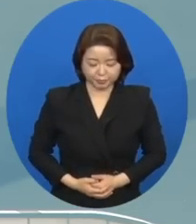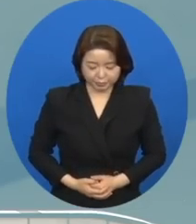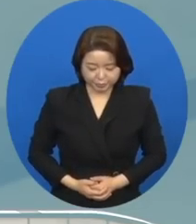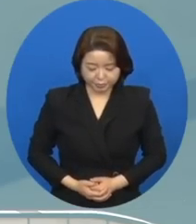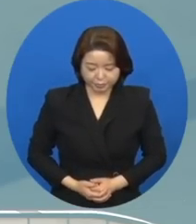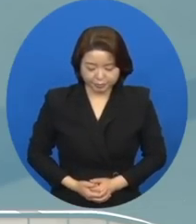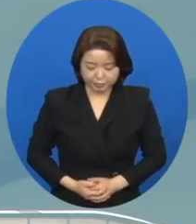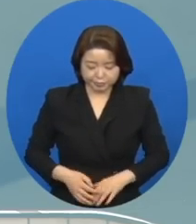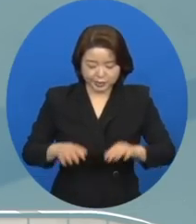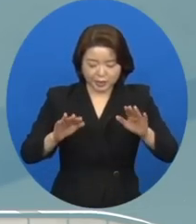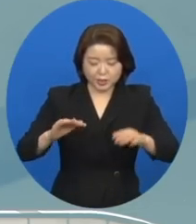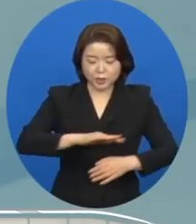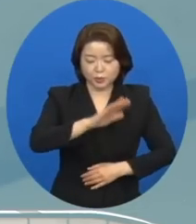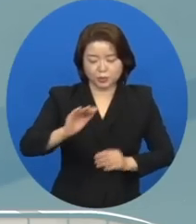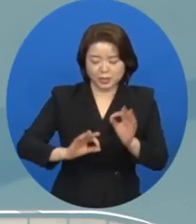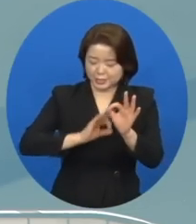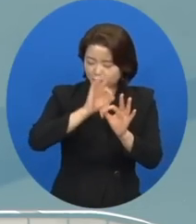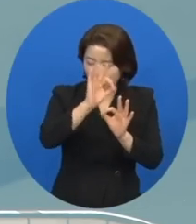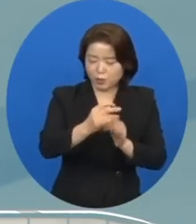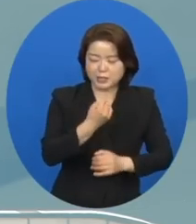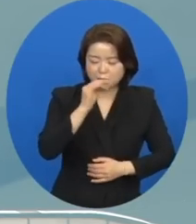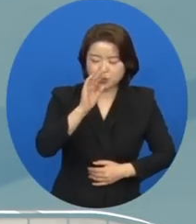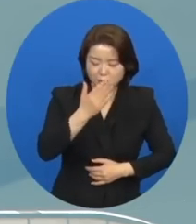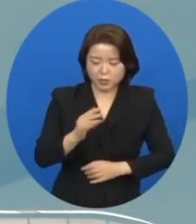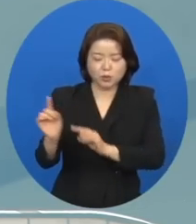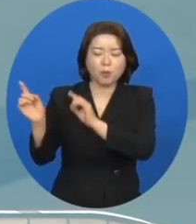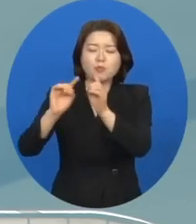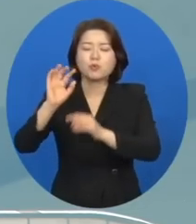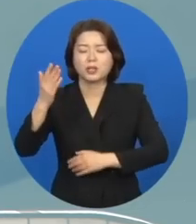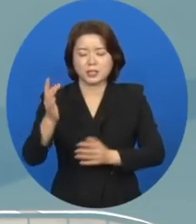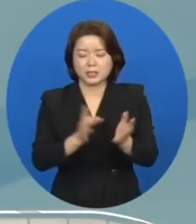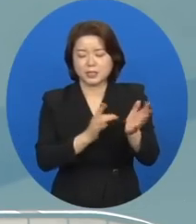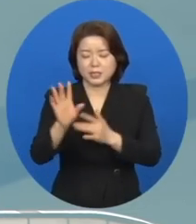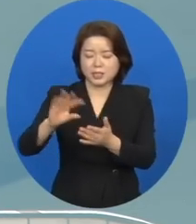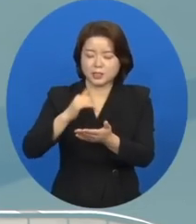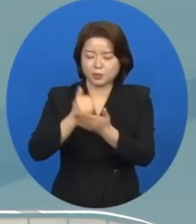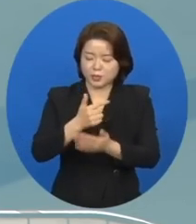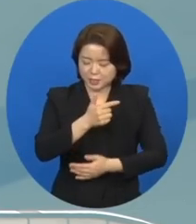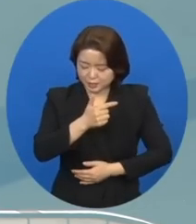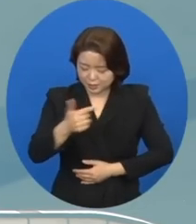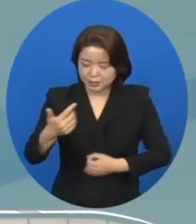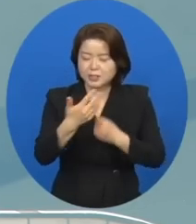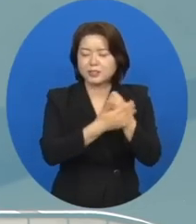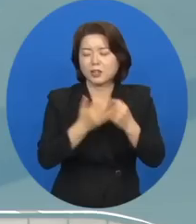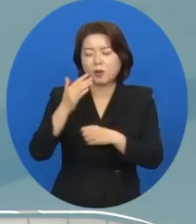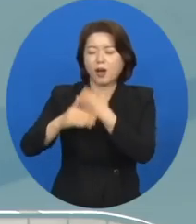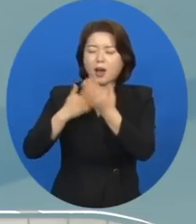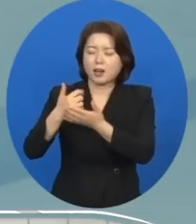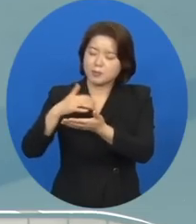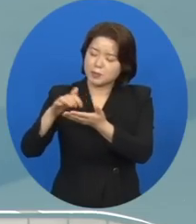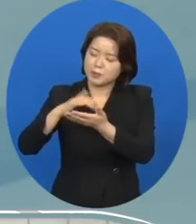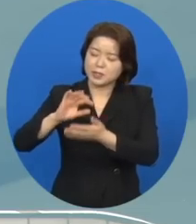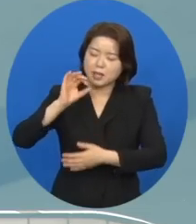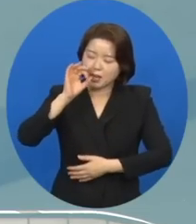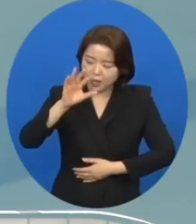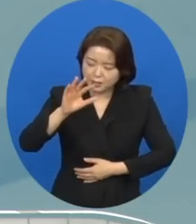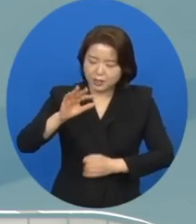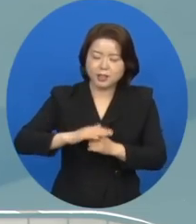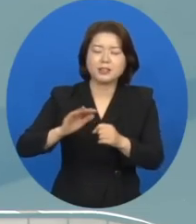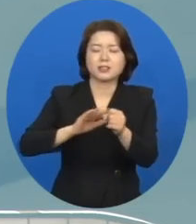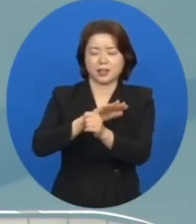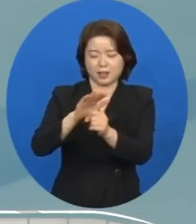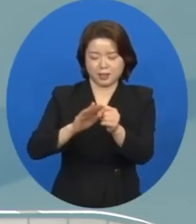축도하겠습니다. 이제는 우리의 영원한 생명 되시고 부활되신 예수 그리스도의 크신 은혜와 하나님의 측량할 수 없는